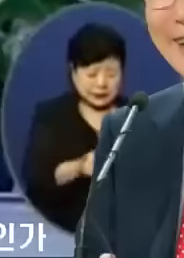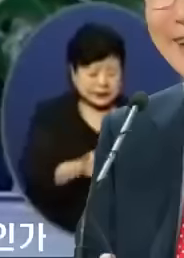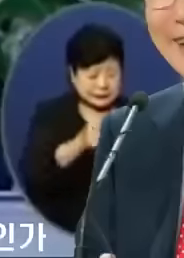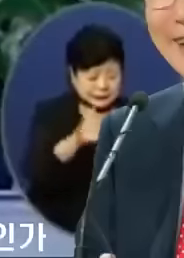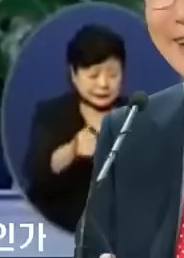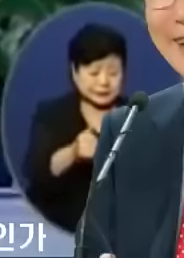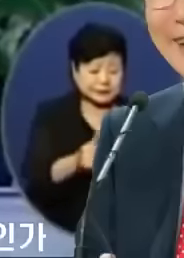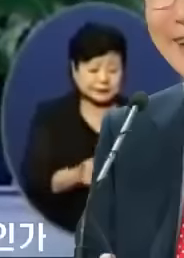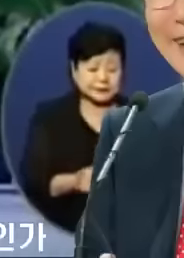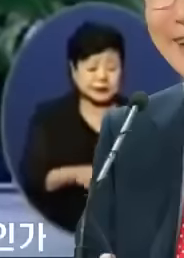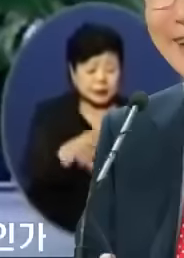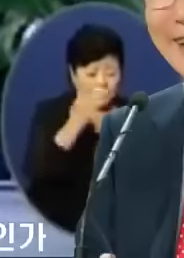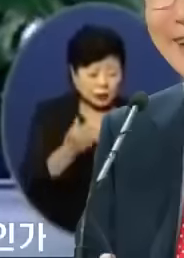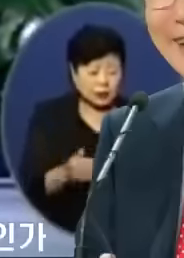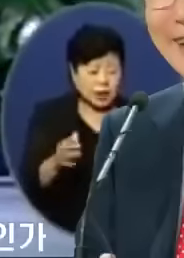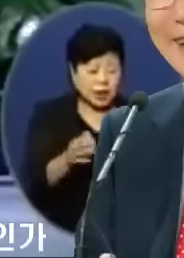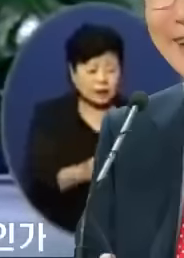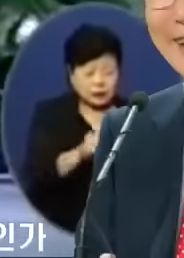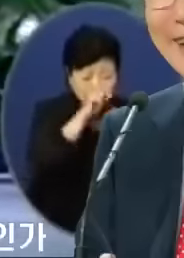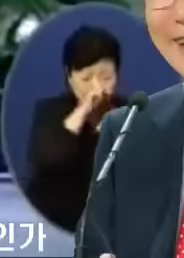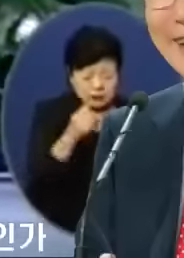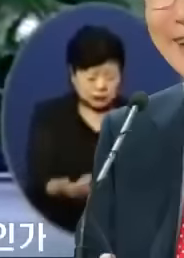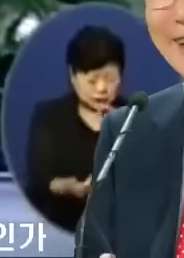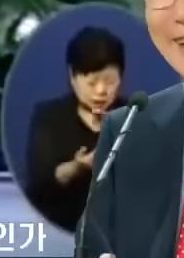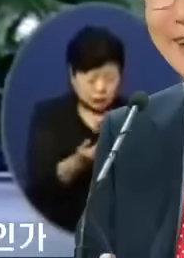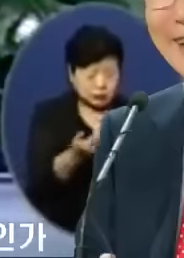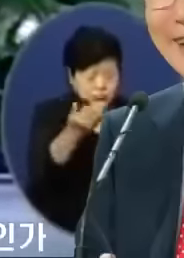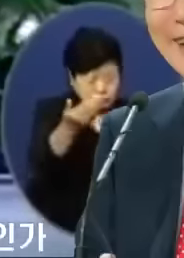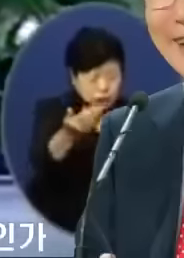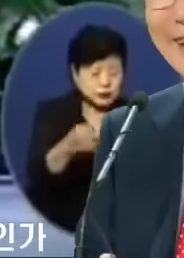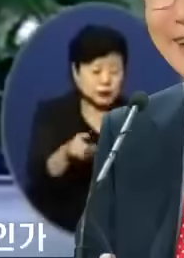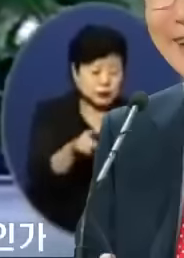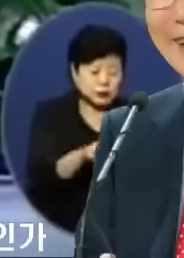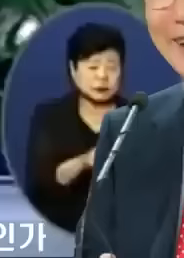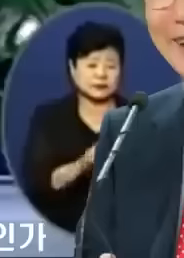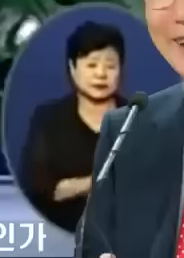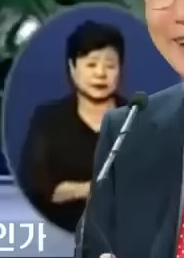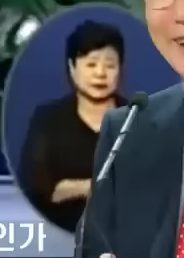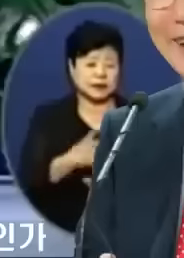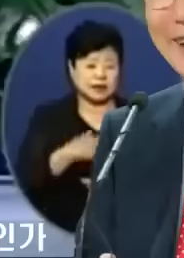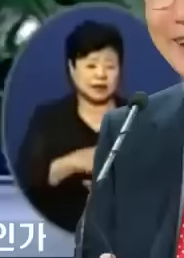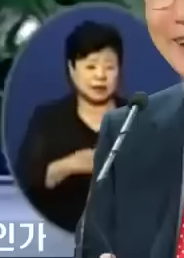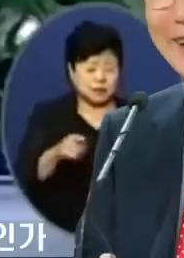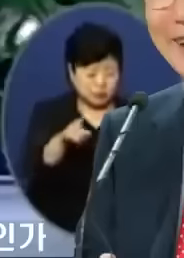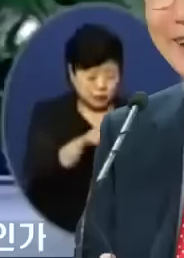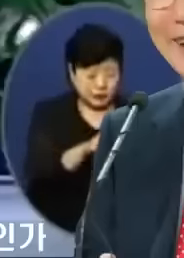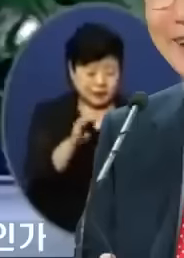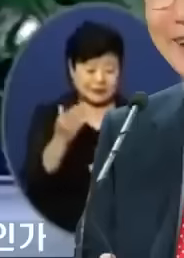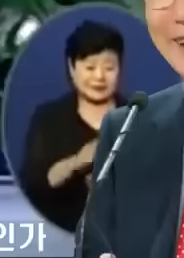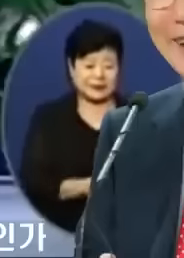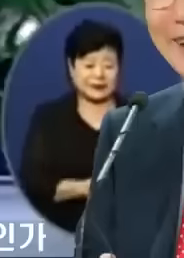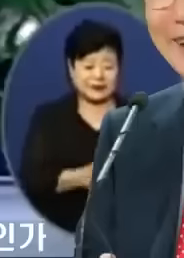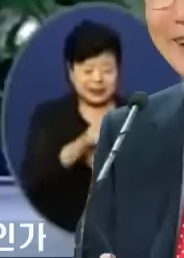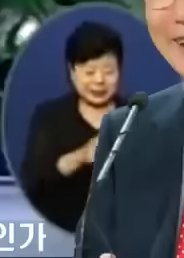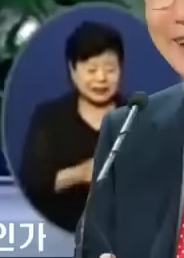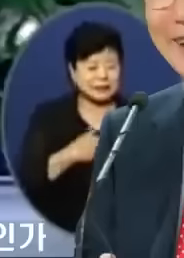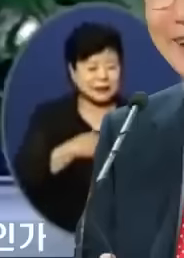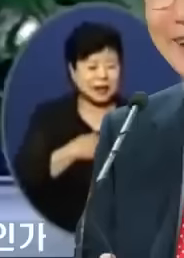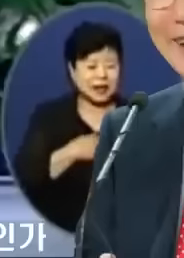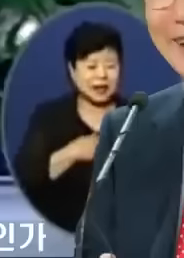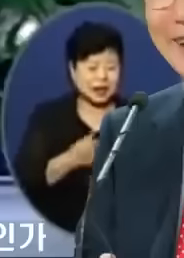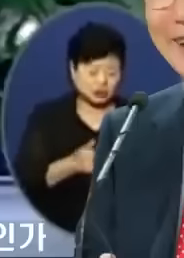하나님은 모든 것을 합동하여 유익이 되기 위해서 그렇게 한다는 것을 믿어야지, 하나님이